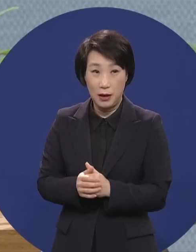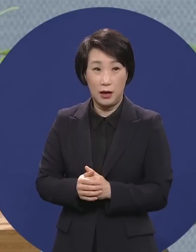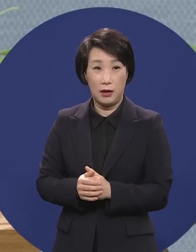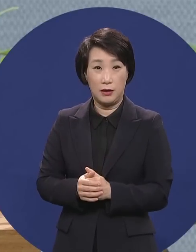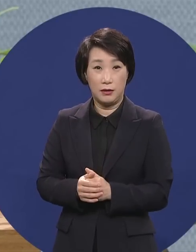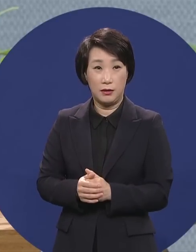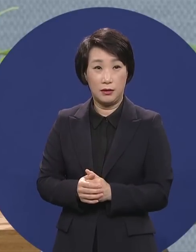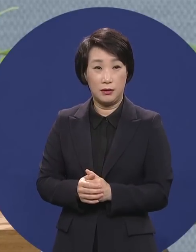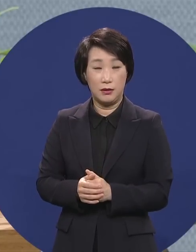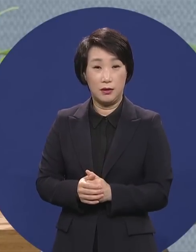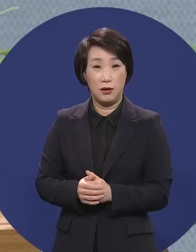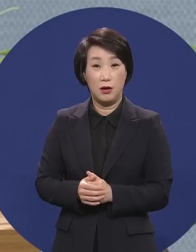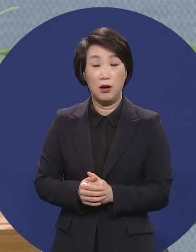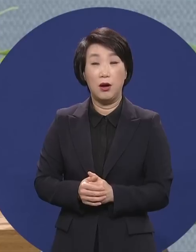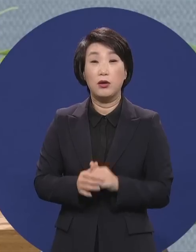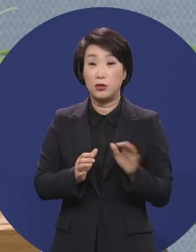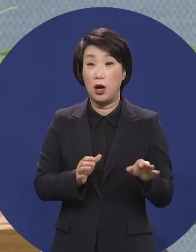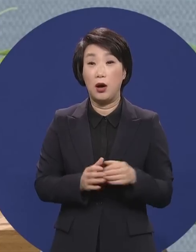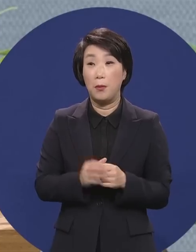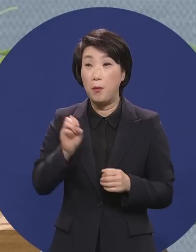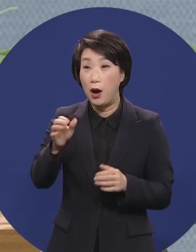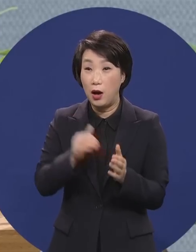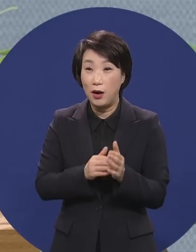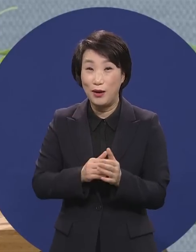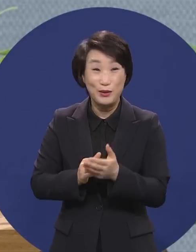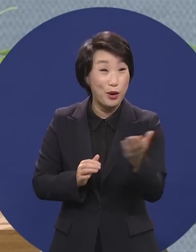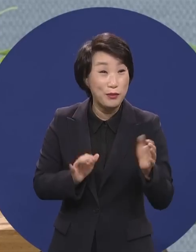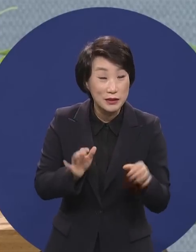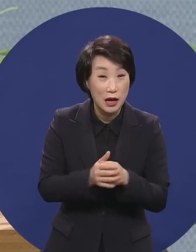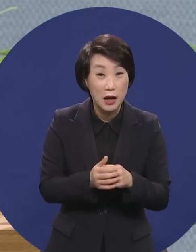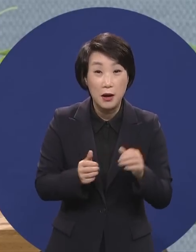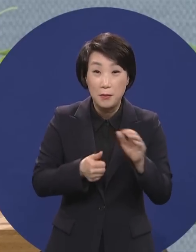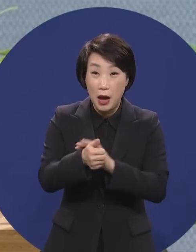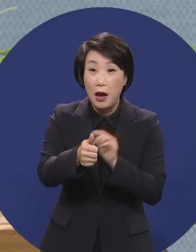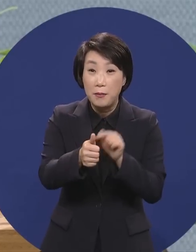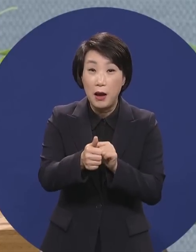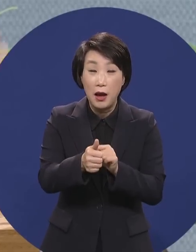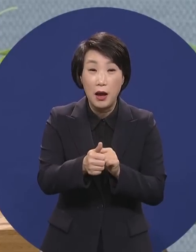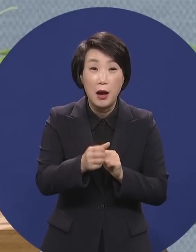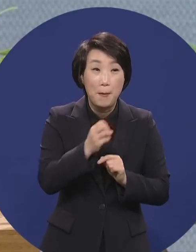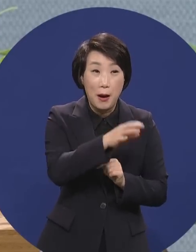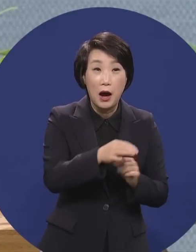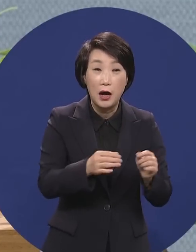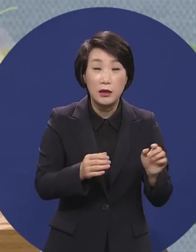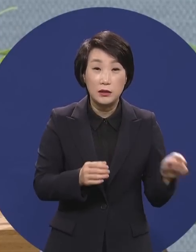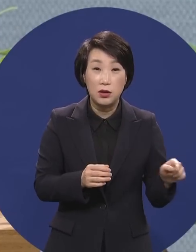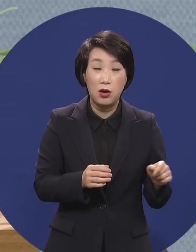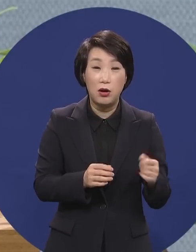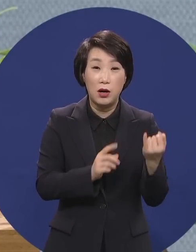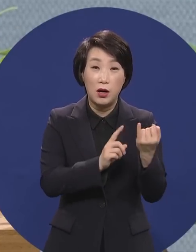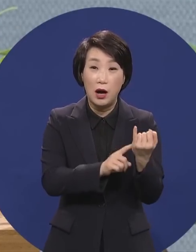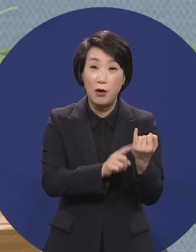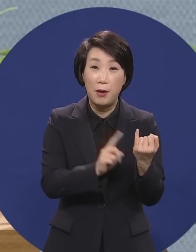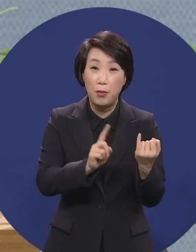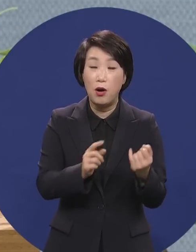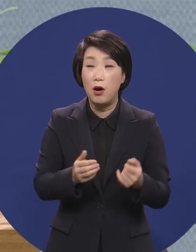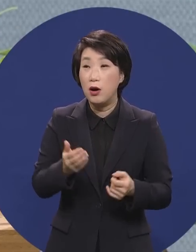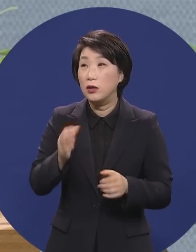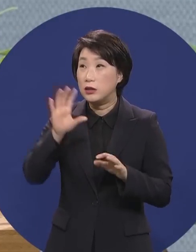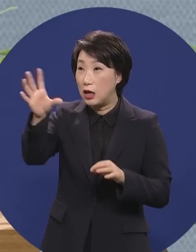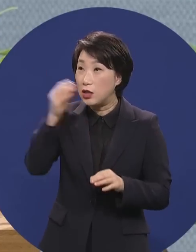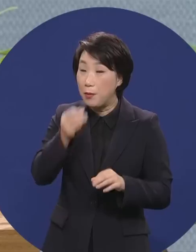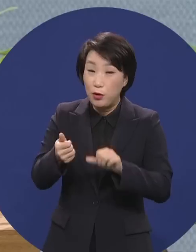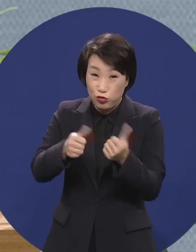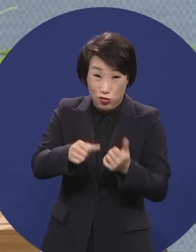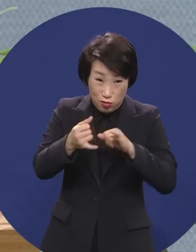하노라 하였느니라. 벌써 뱀의 목소리를 듣는 순간 먹으면 청룡 죽는다고